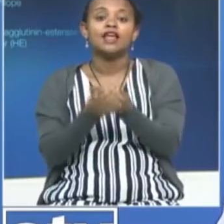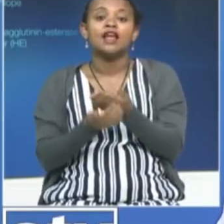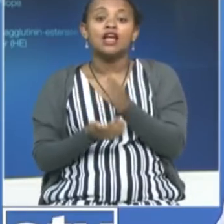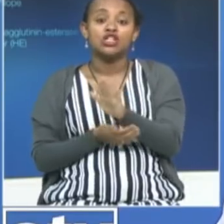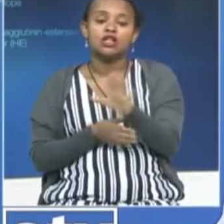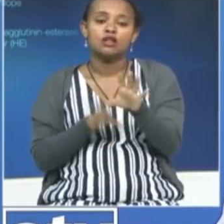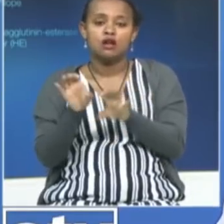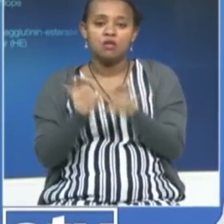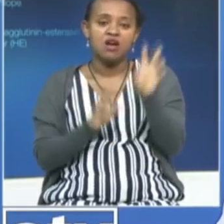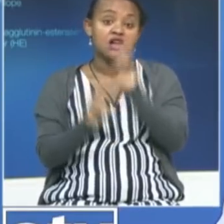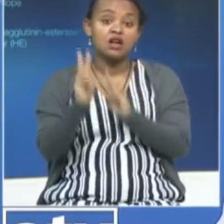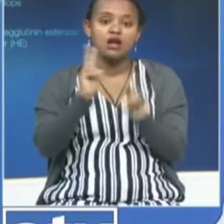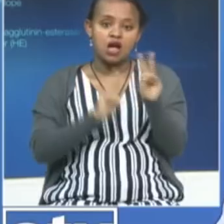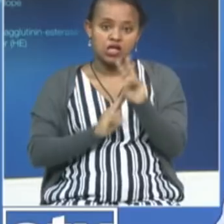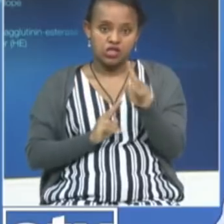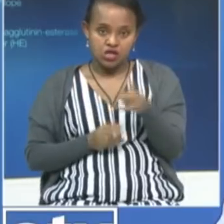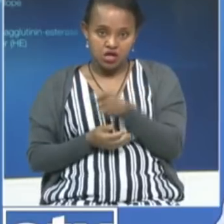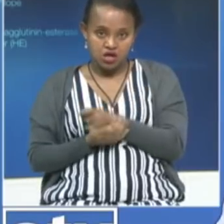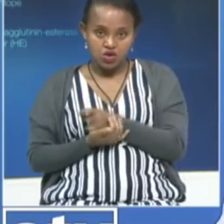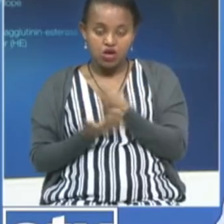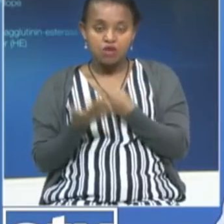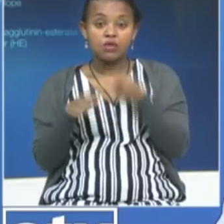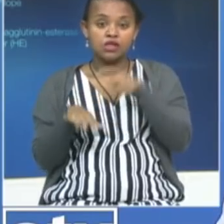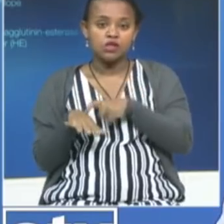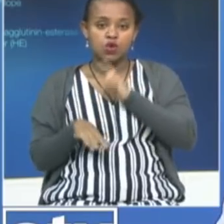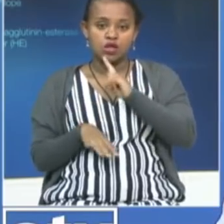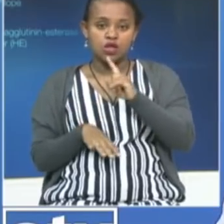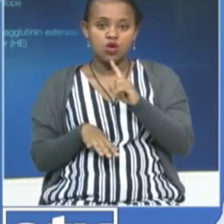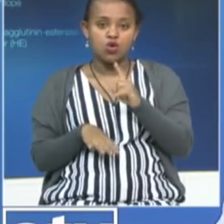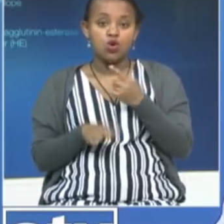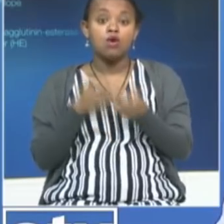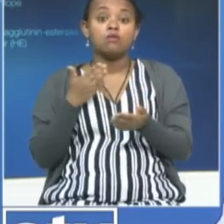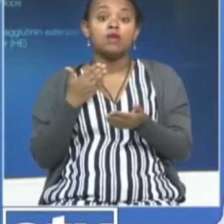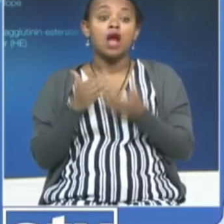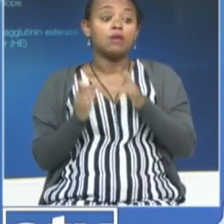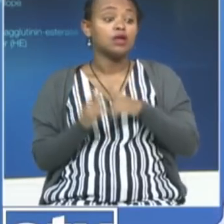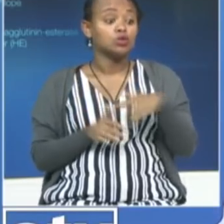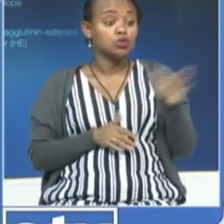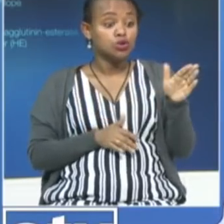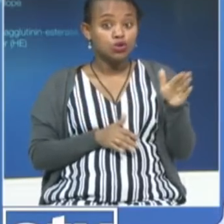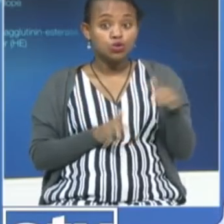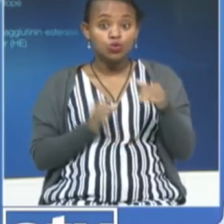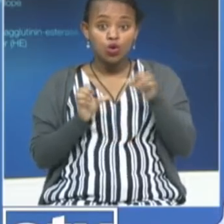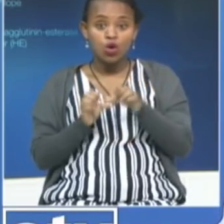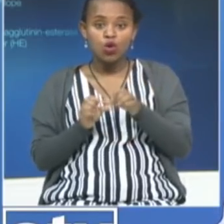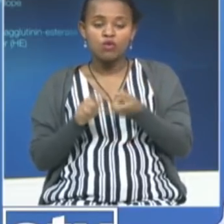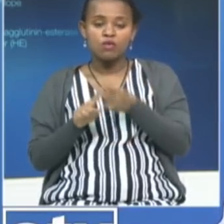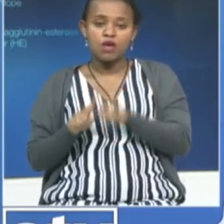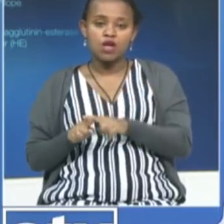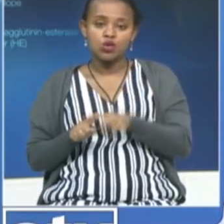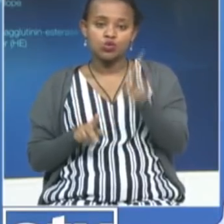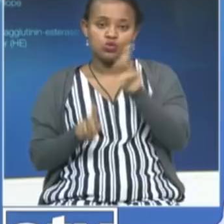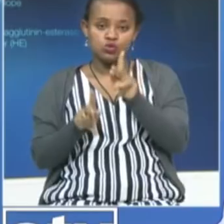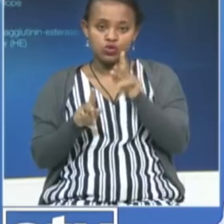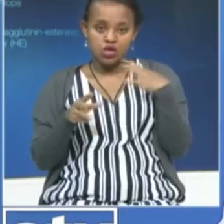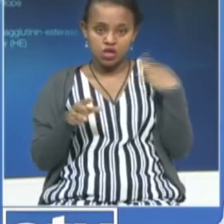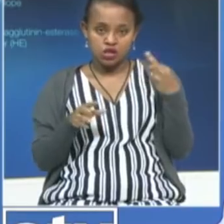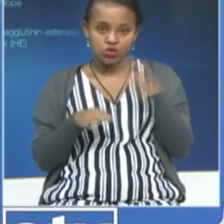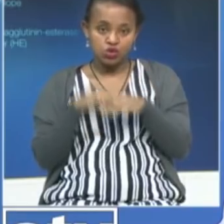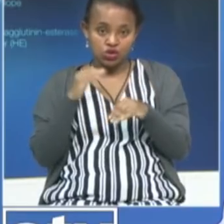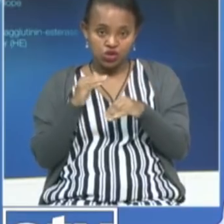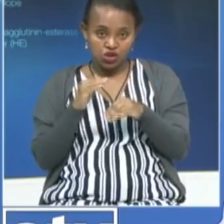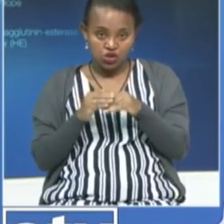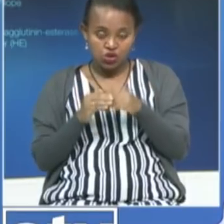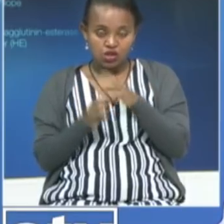ተደራሽነትም ለማድረግ አስቸጋሪው በዚህ ወቅት ነው። ምናልባት ውጪ ውለው የሚመለሱ ቤተሰቦች እጃቸውን ሳይታጠቡ